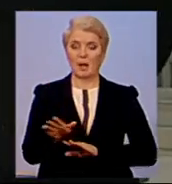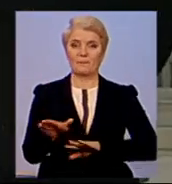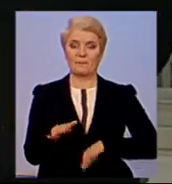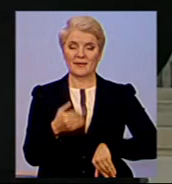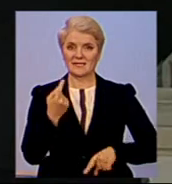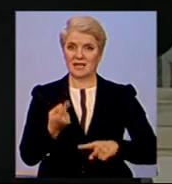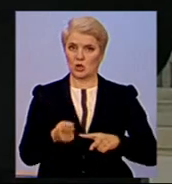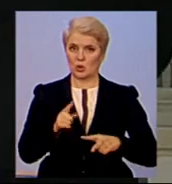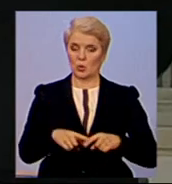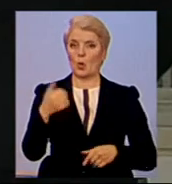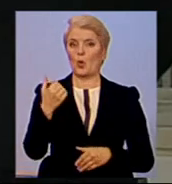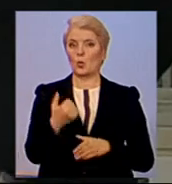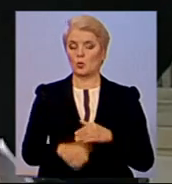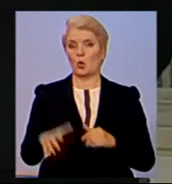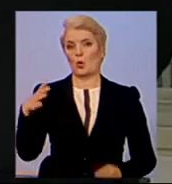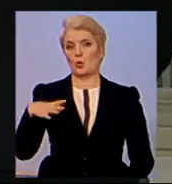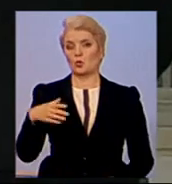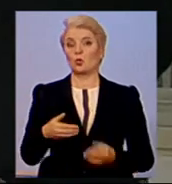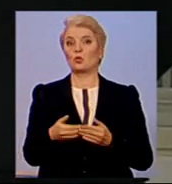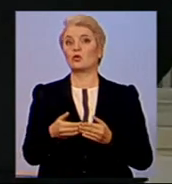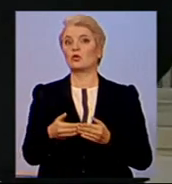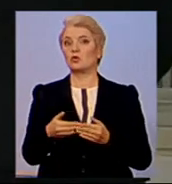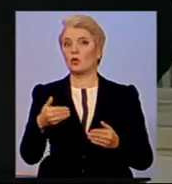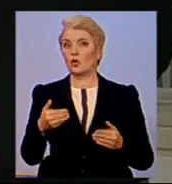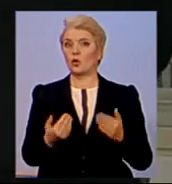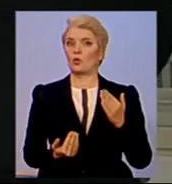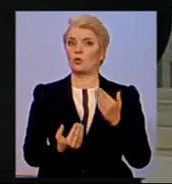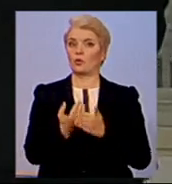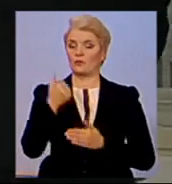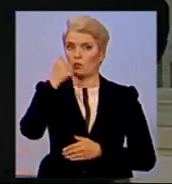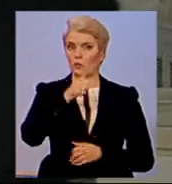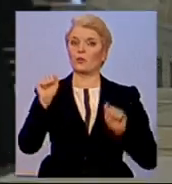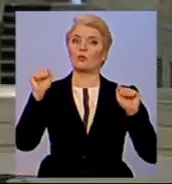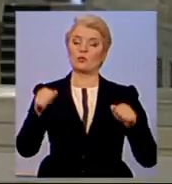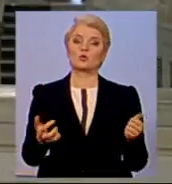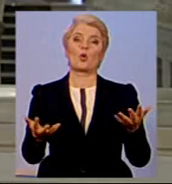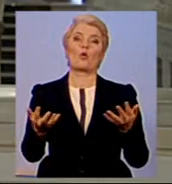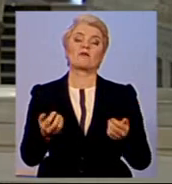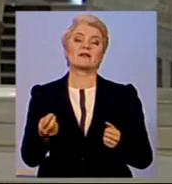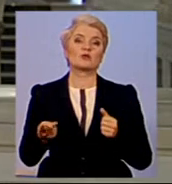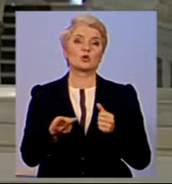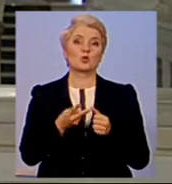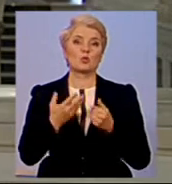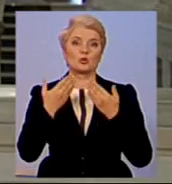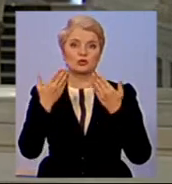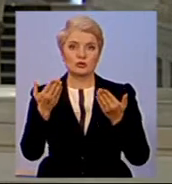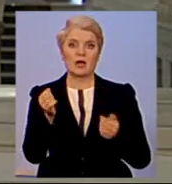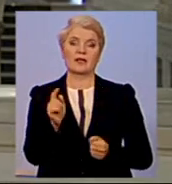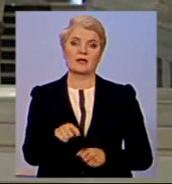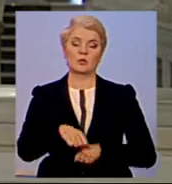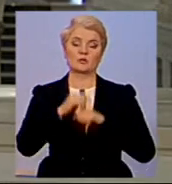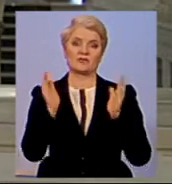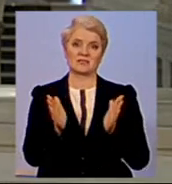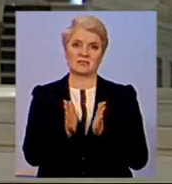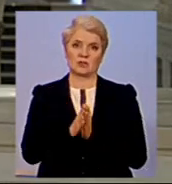вже буде, він очікує, що до нового року його можуть ухвалити в другому читанні, а й також в цілому. На цю хвилину